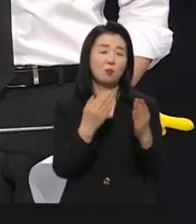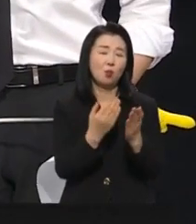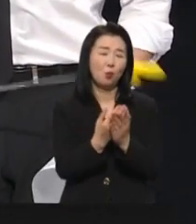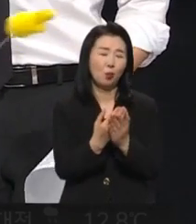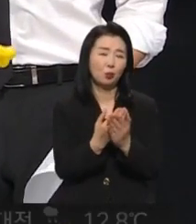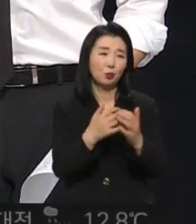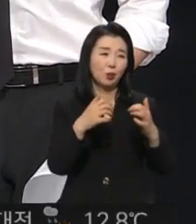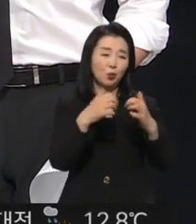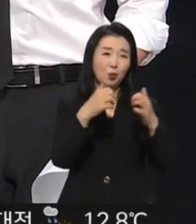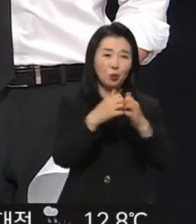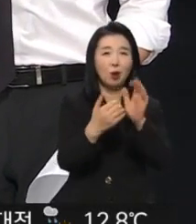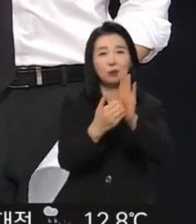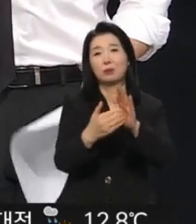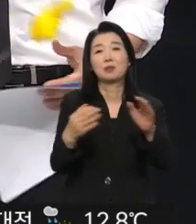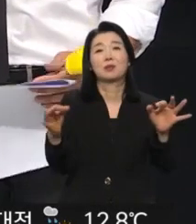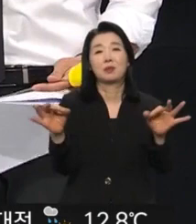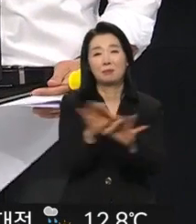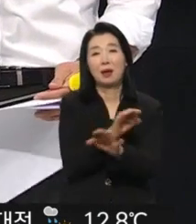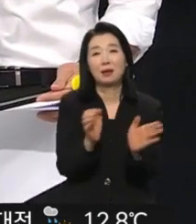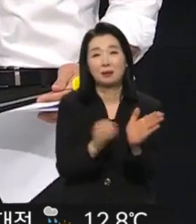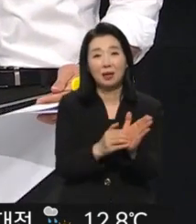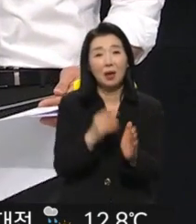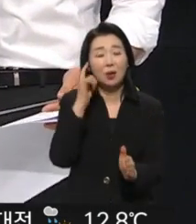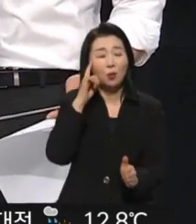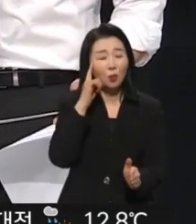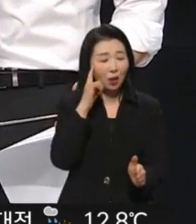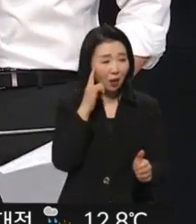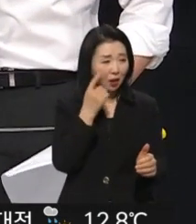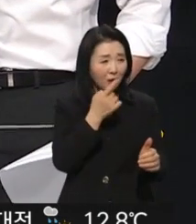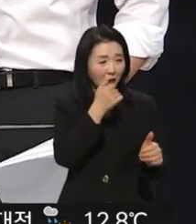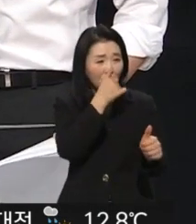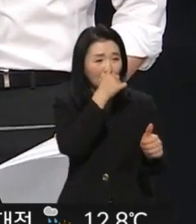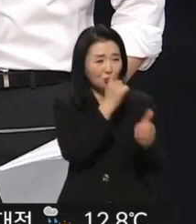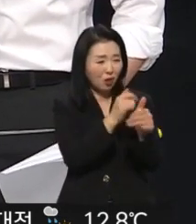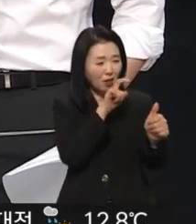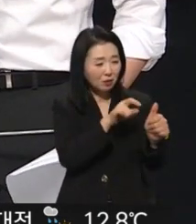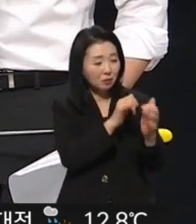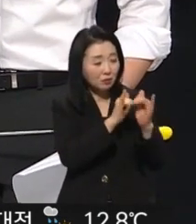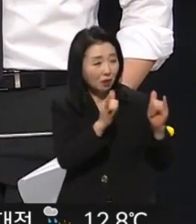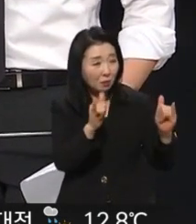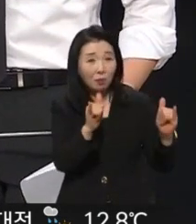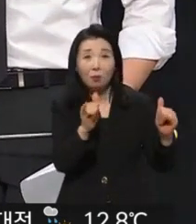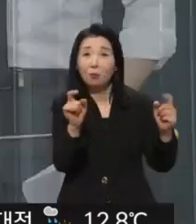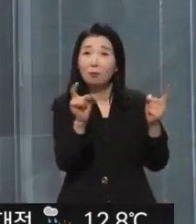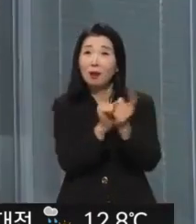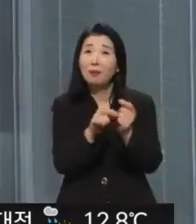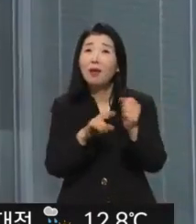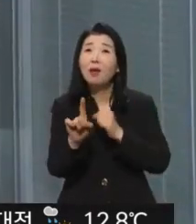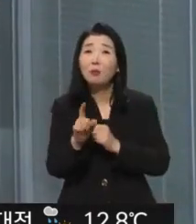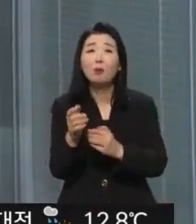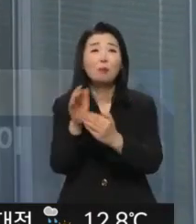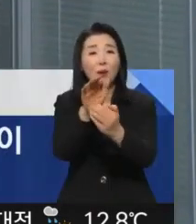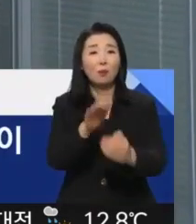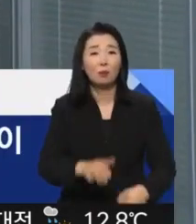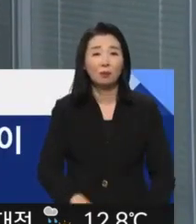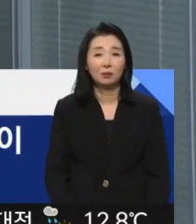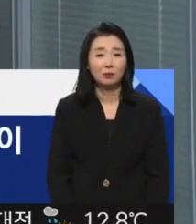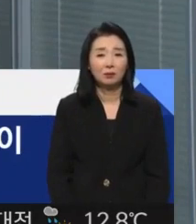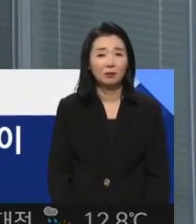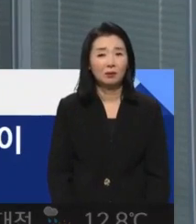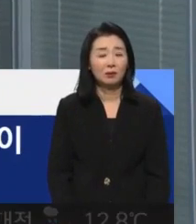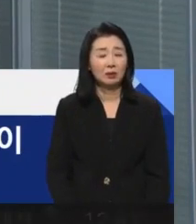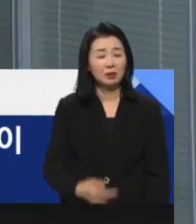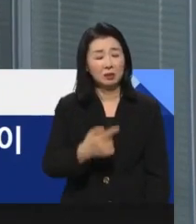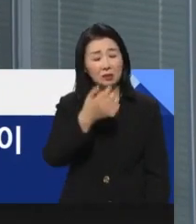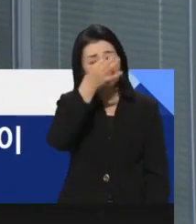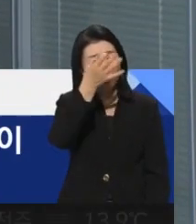효도했습니다. 여당은 피의자와 영수회담을 할 이유가 있냐면서 방어에 나섰는데요. 방어나 반성은 일체